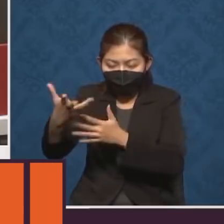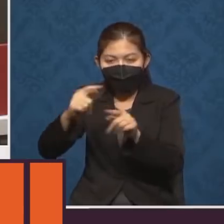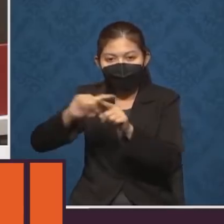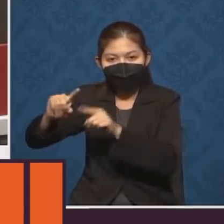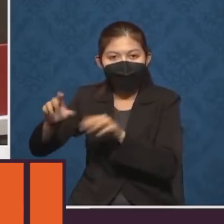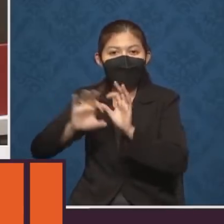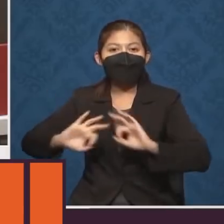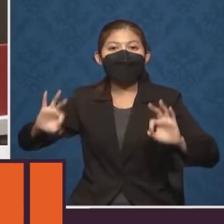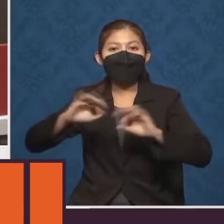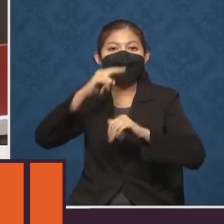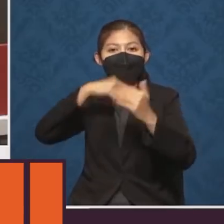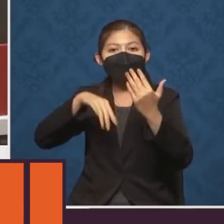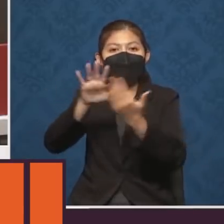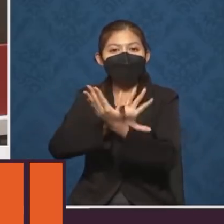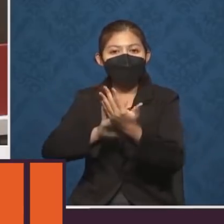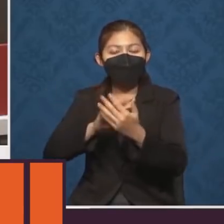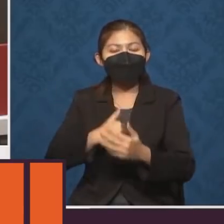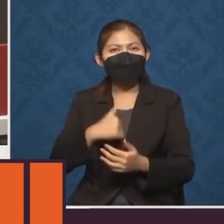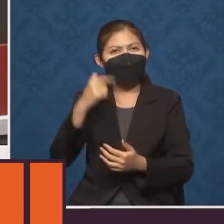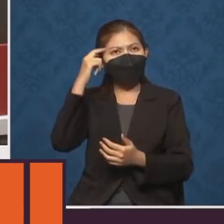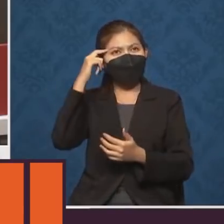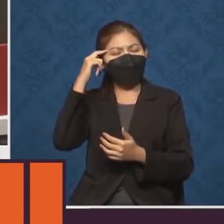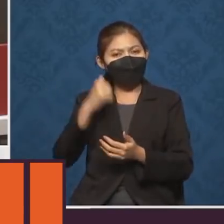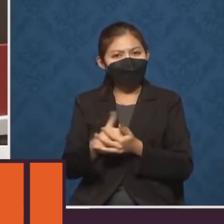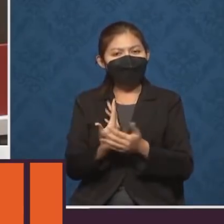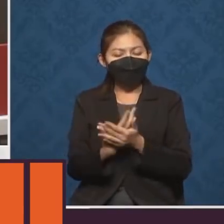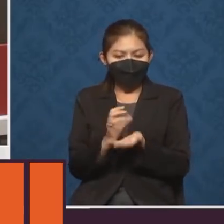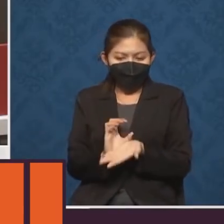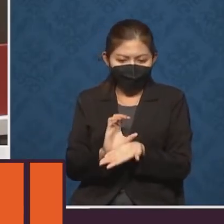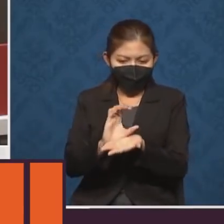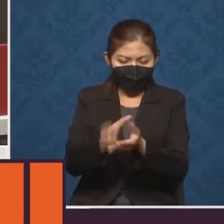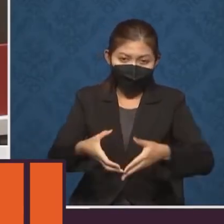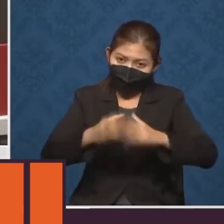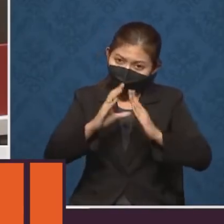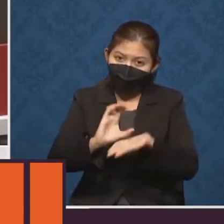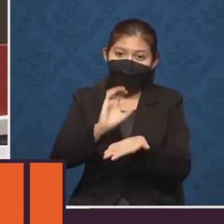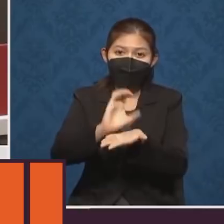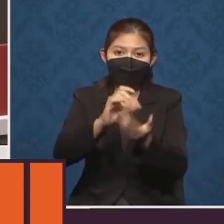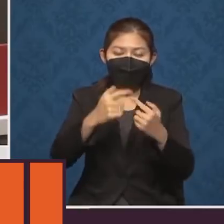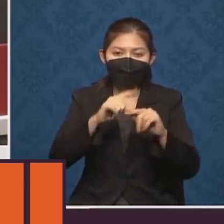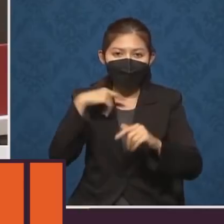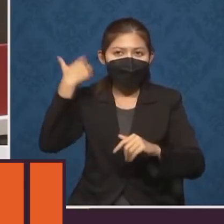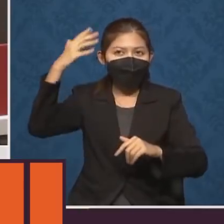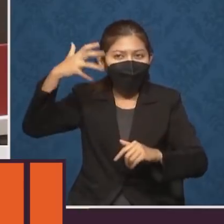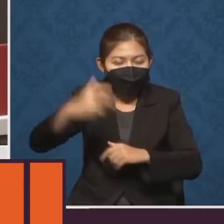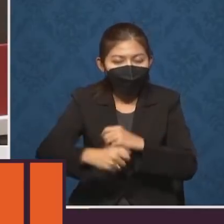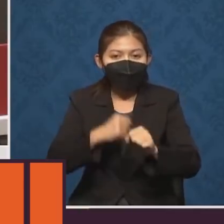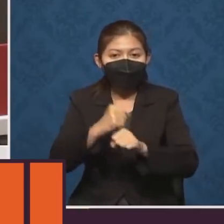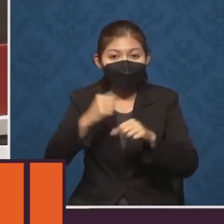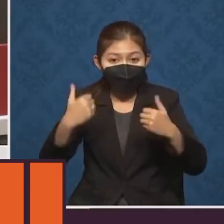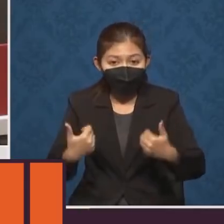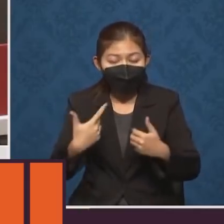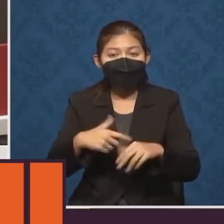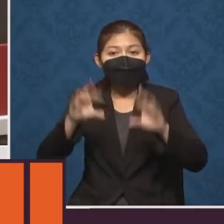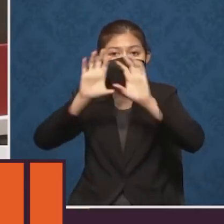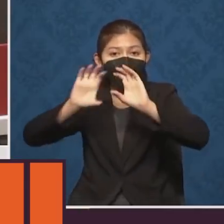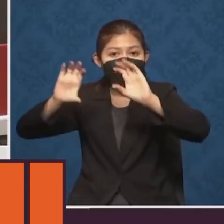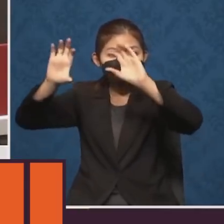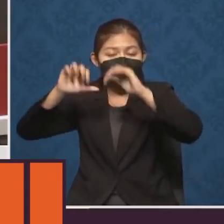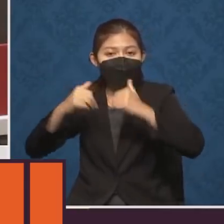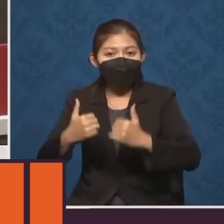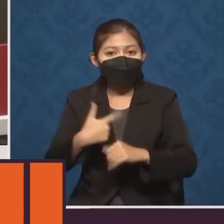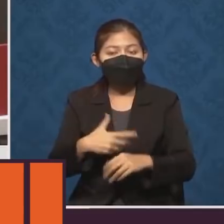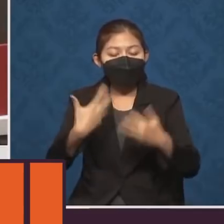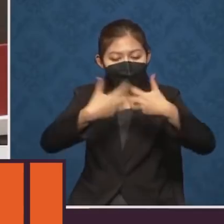หลักคิดแบบนี้มันเกิดขึ้นได้ครับตอนที่เราตั้งกองทุนแต่มายุคนี้ปีนี้พ.ศนี้โดยเฉพาะภายใต้รัฐบาลนี้ที่